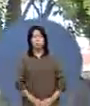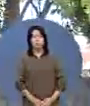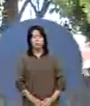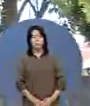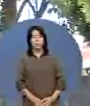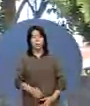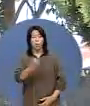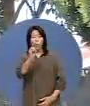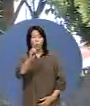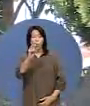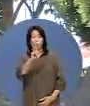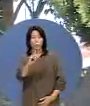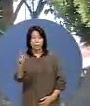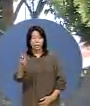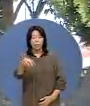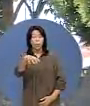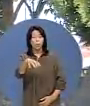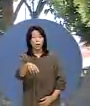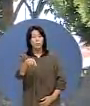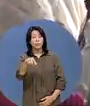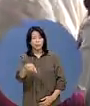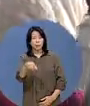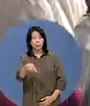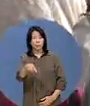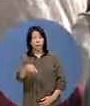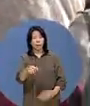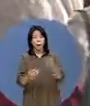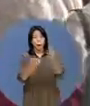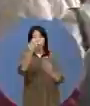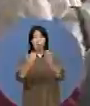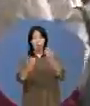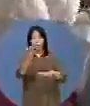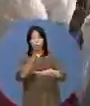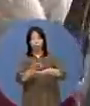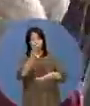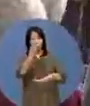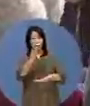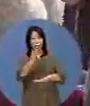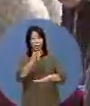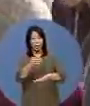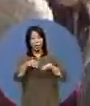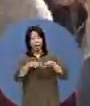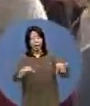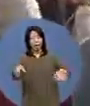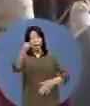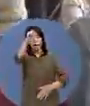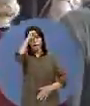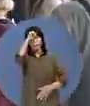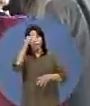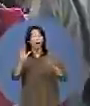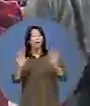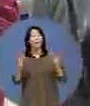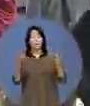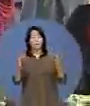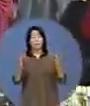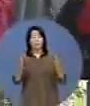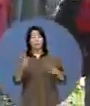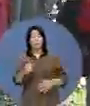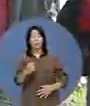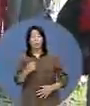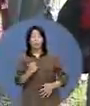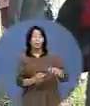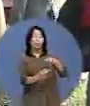尾瀬には森さんがあるから流行り病が昔から流行ったことない、うちの村